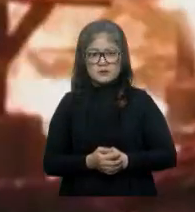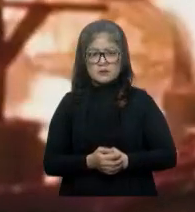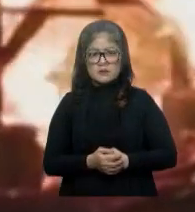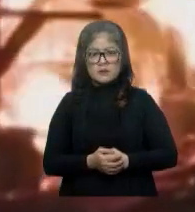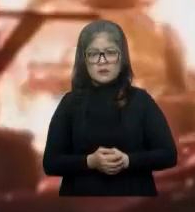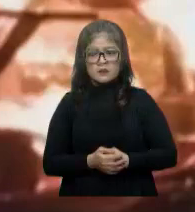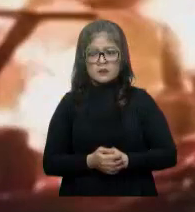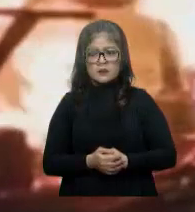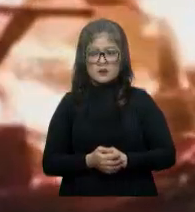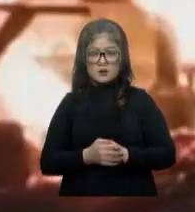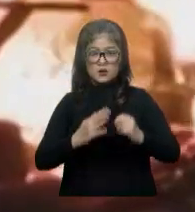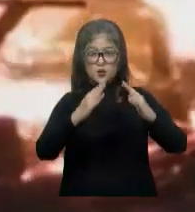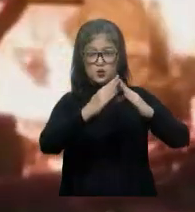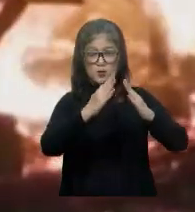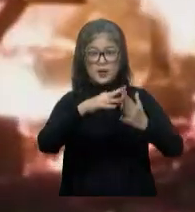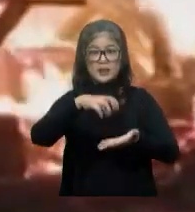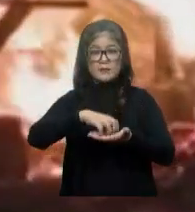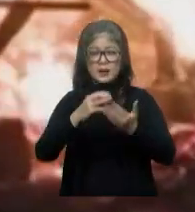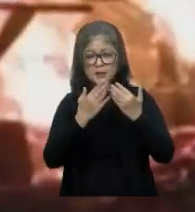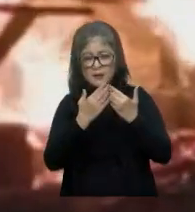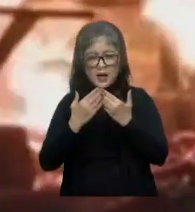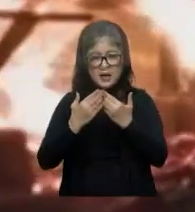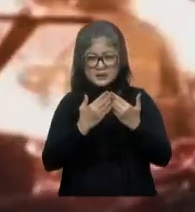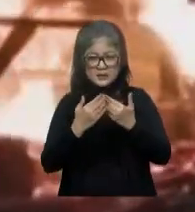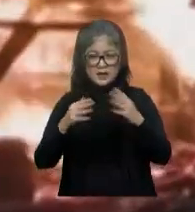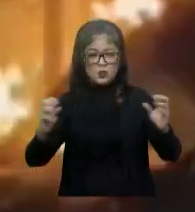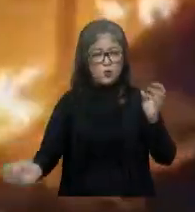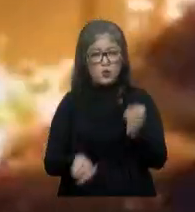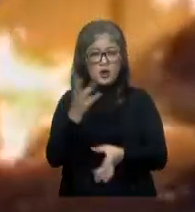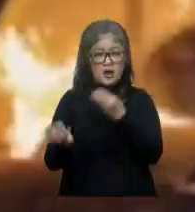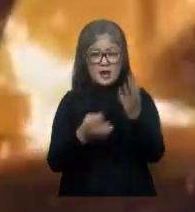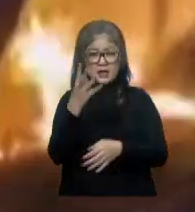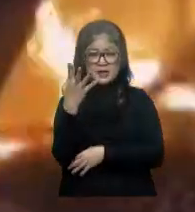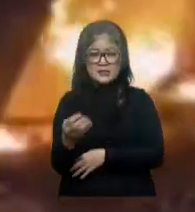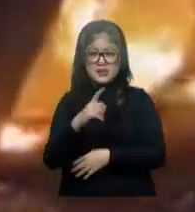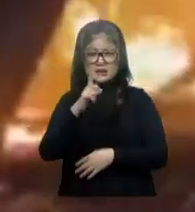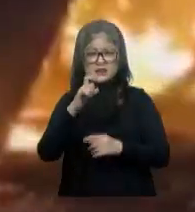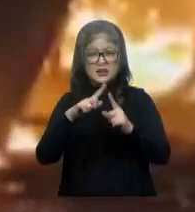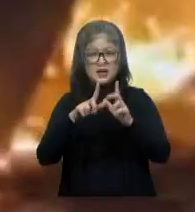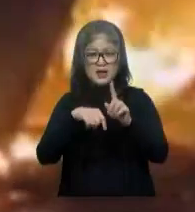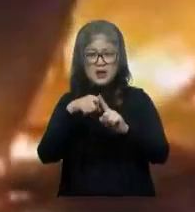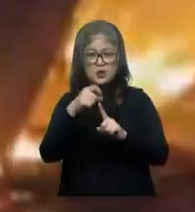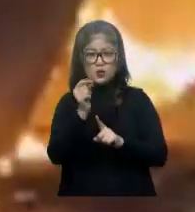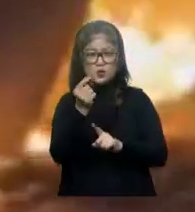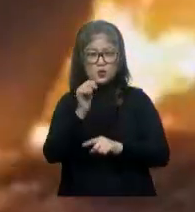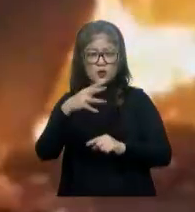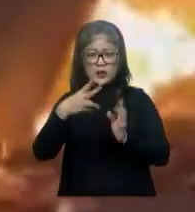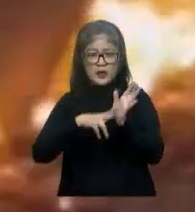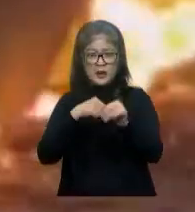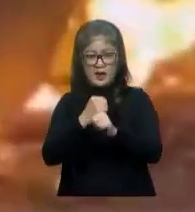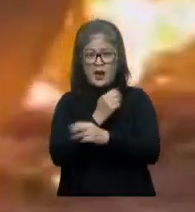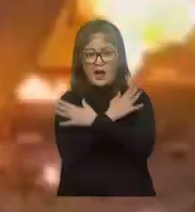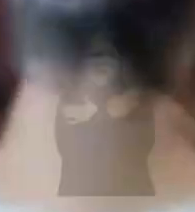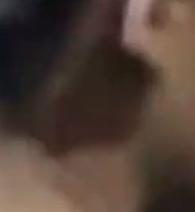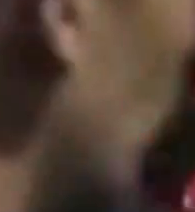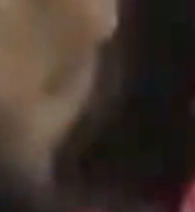Api membakar sebuah balai pengajian di pondok pesantren Darul Hikam di Desa Ujung Drien, Kecamatan Merebo, Kabupaten Aceh Barat. Bangunan balai